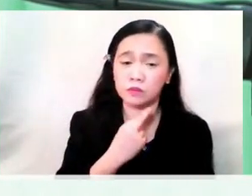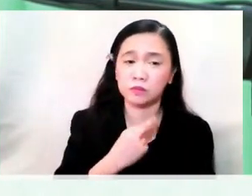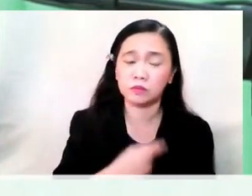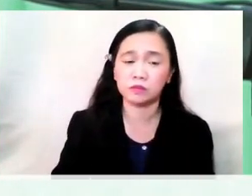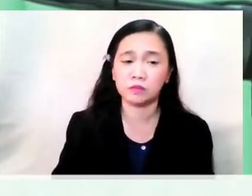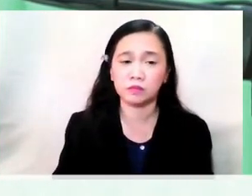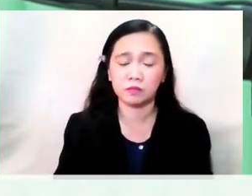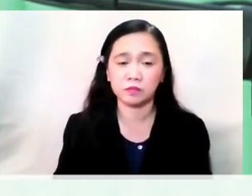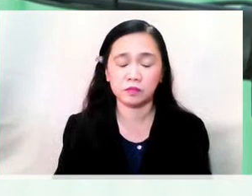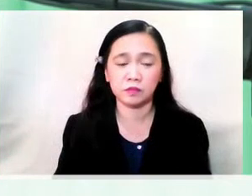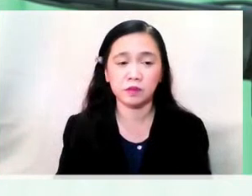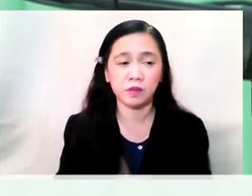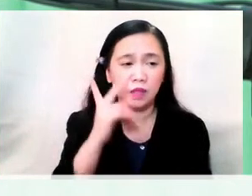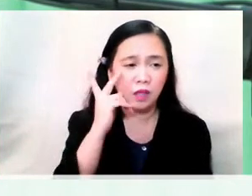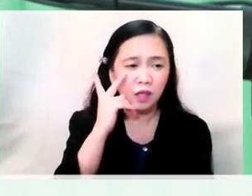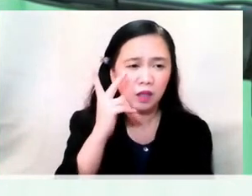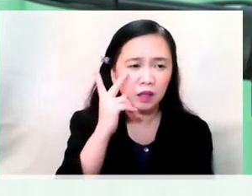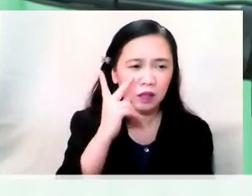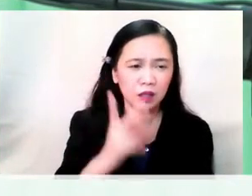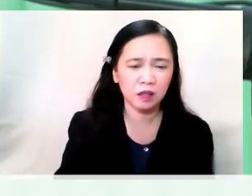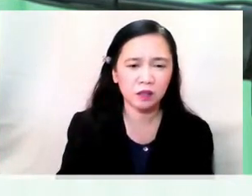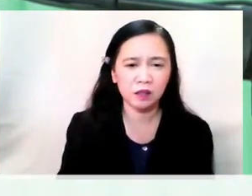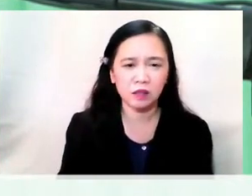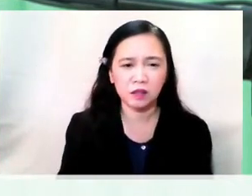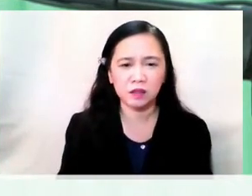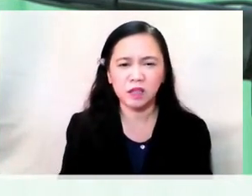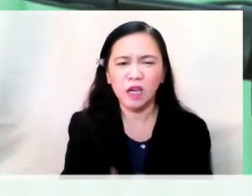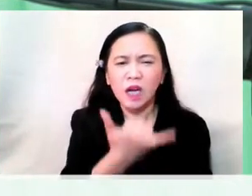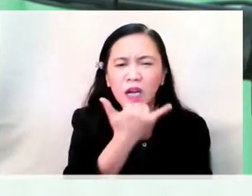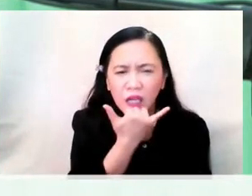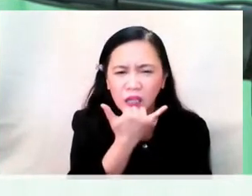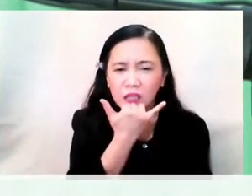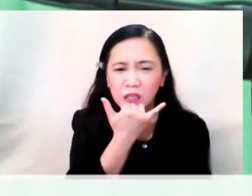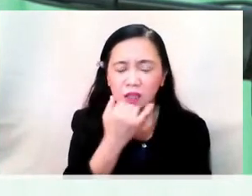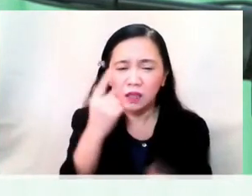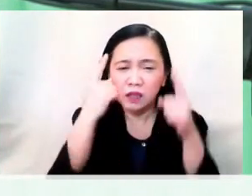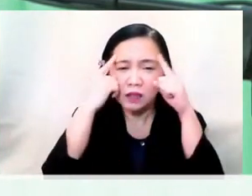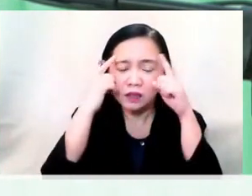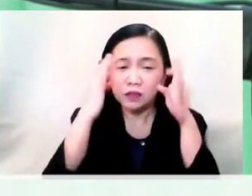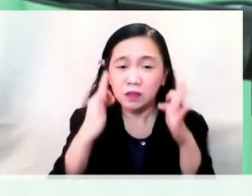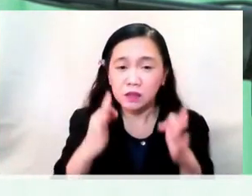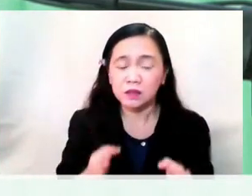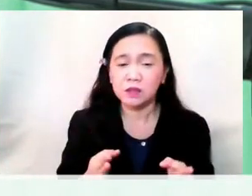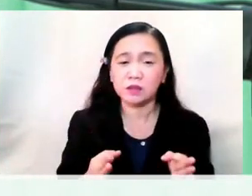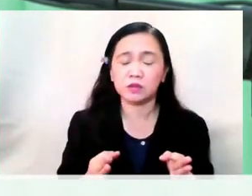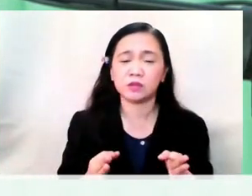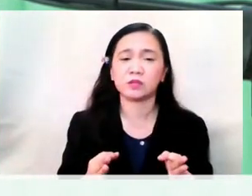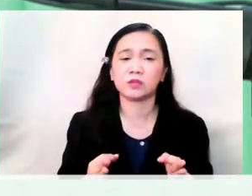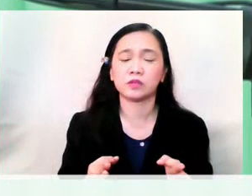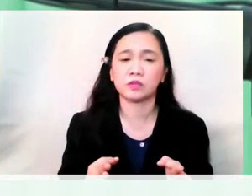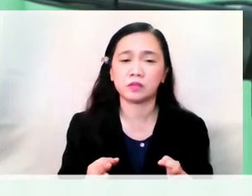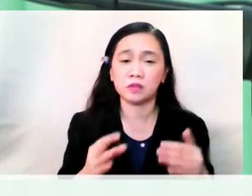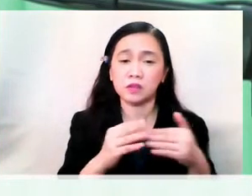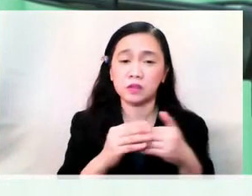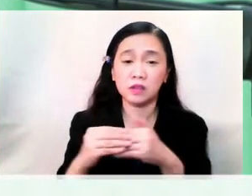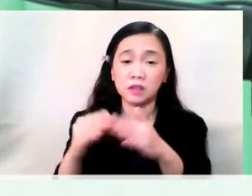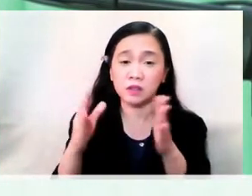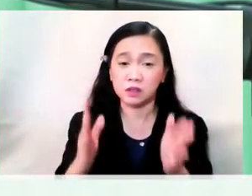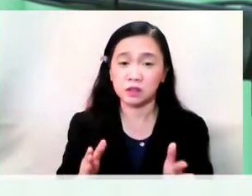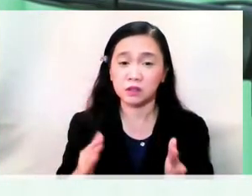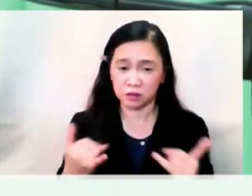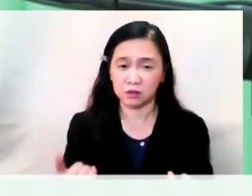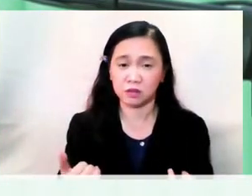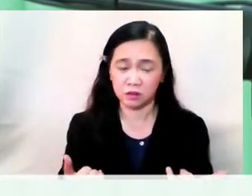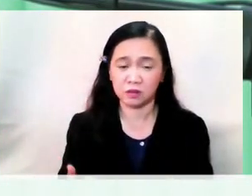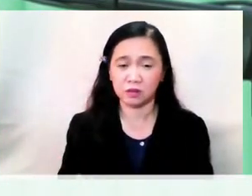Nakita natin ang kapalpakan ng mga desisyon ng mga namumuno sa atin ngayon. Iboboto pa